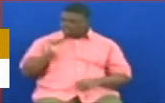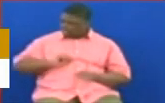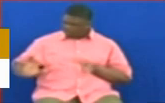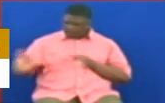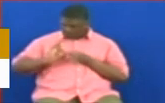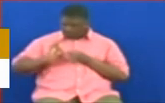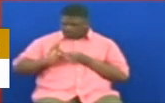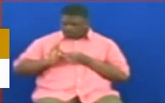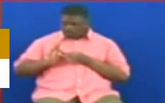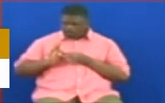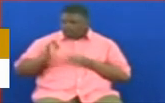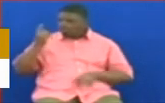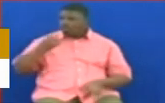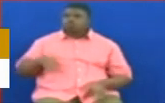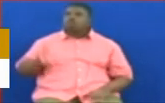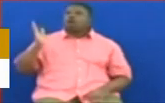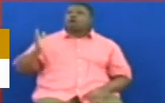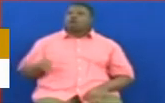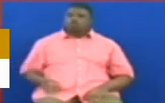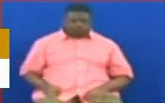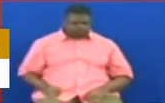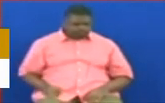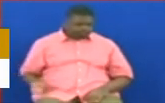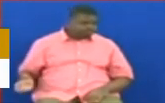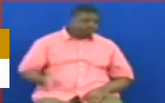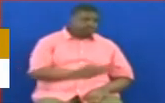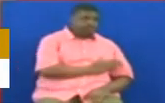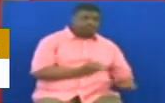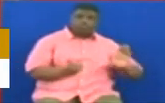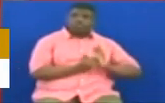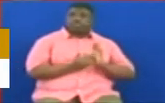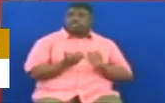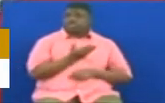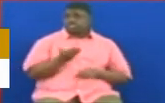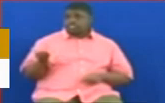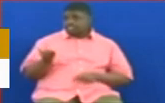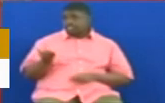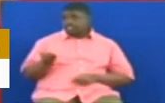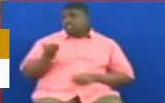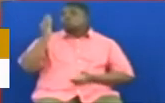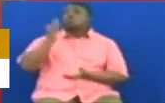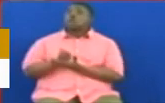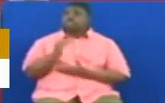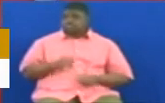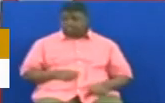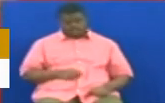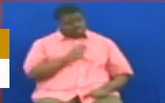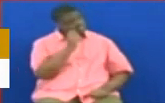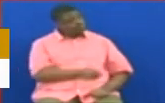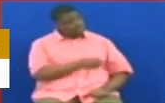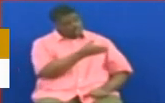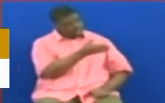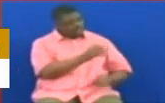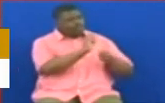Lingine ni sheria zingine. Mheshimiwa Spika, ni kweli sheria zinazotakiwa